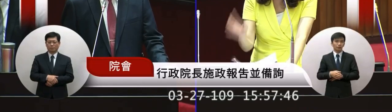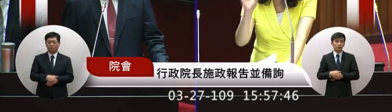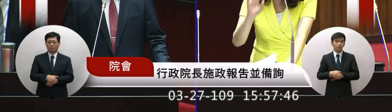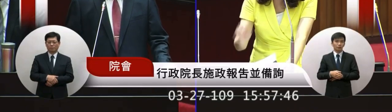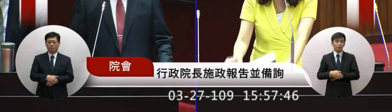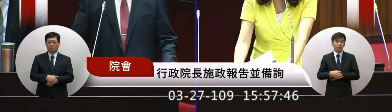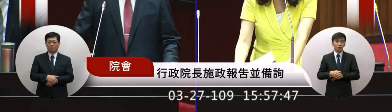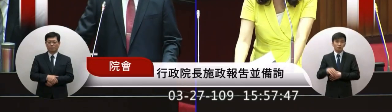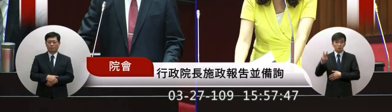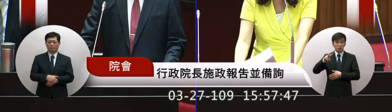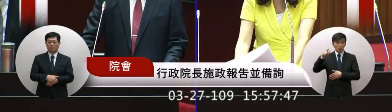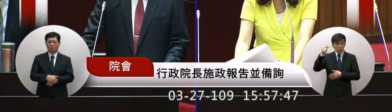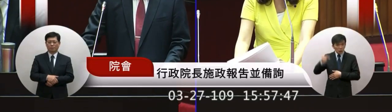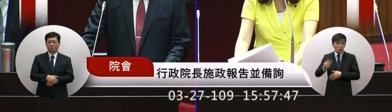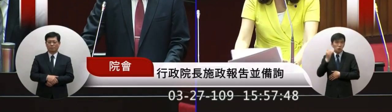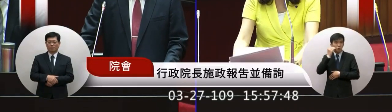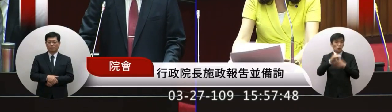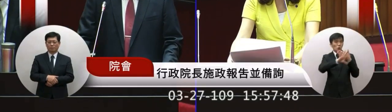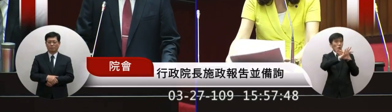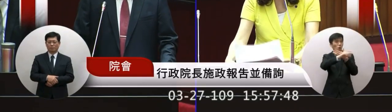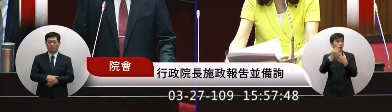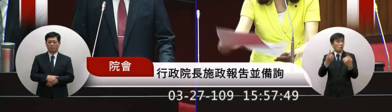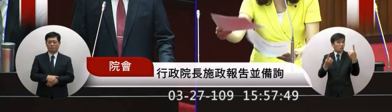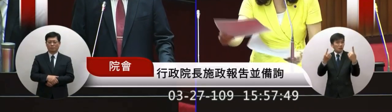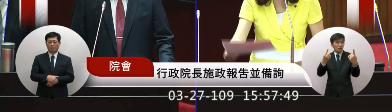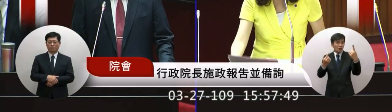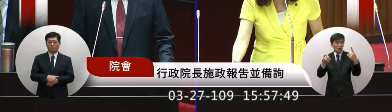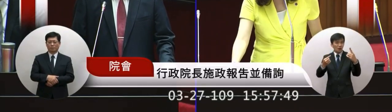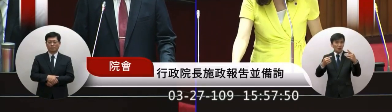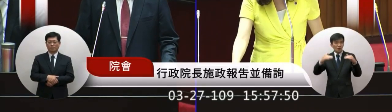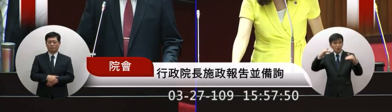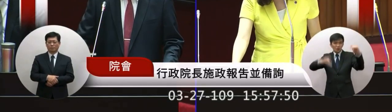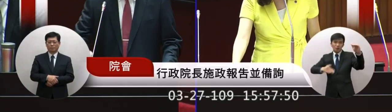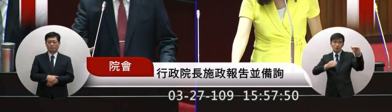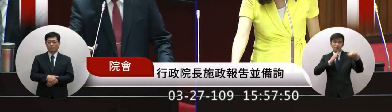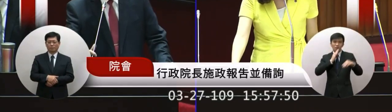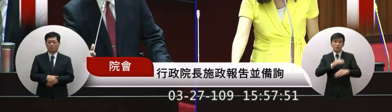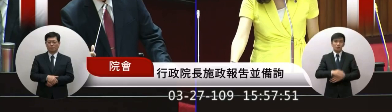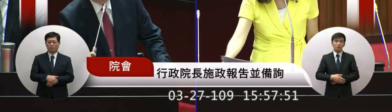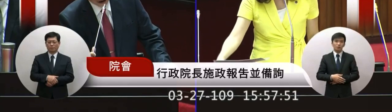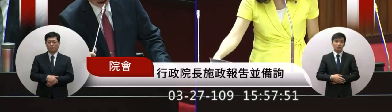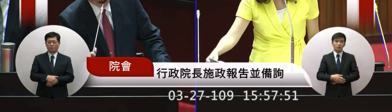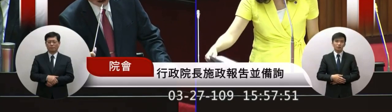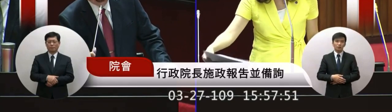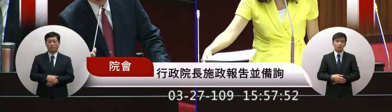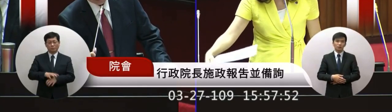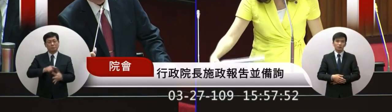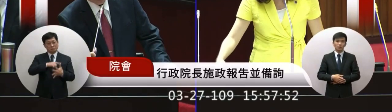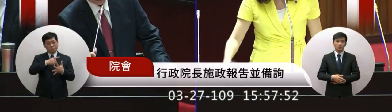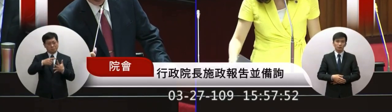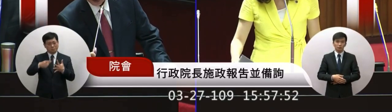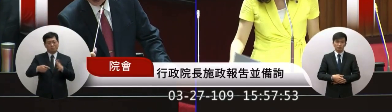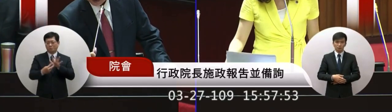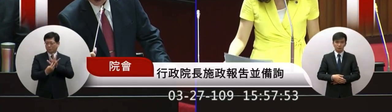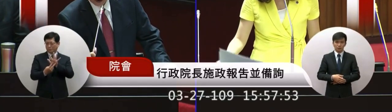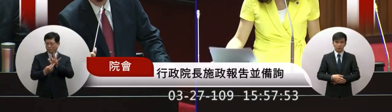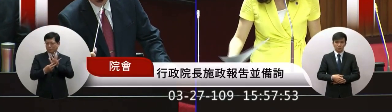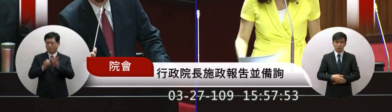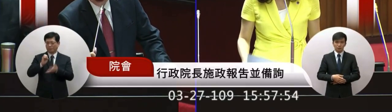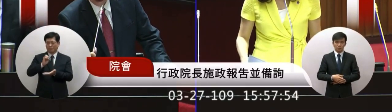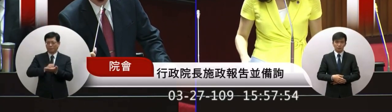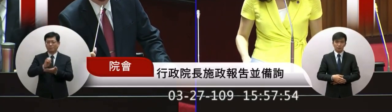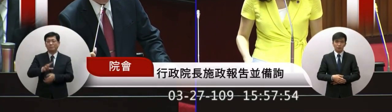这还2000亿还是全球最少的了。那好，保定你讲。 好，来，我一个一个来跟委员做一